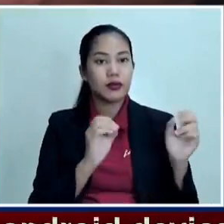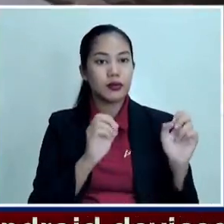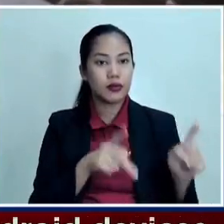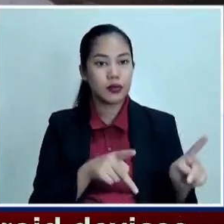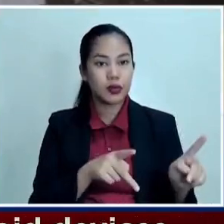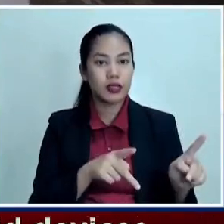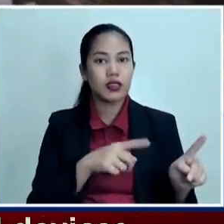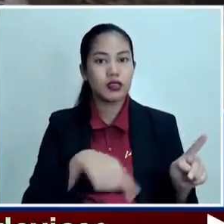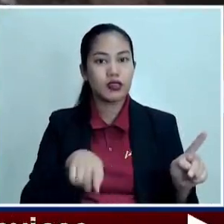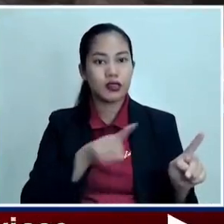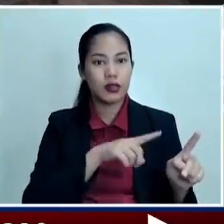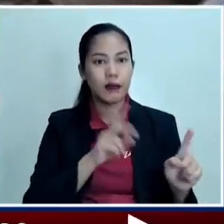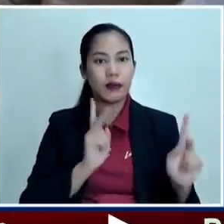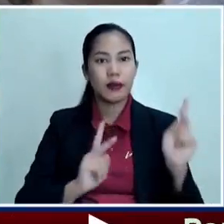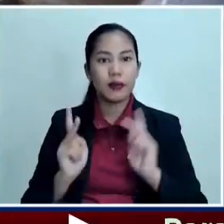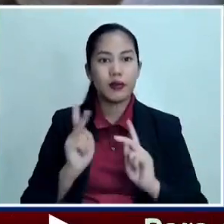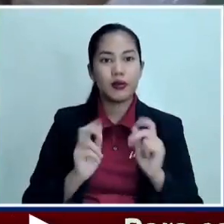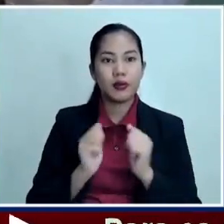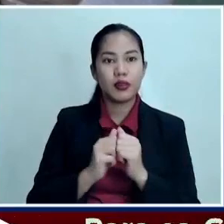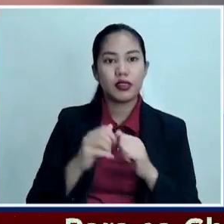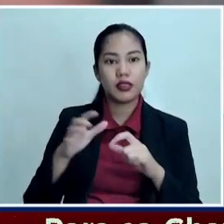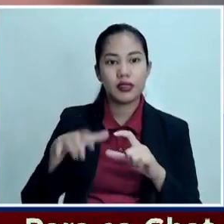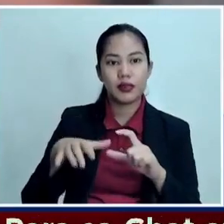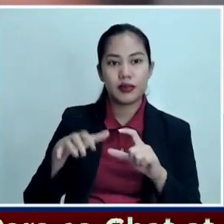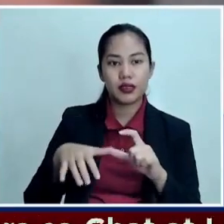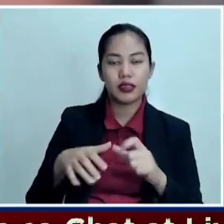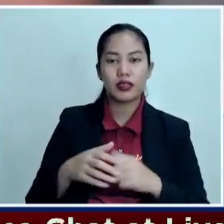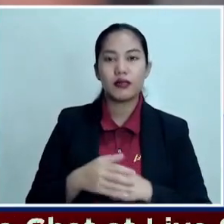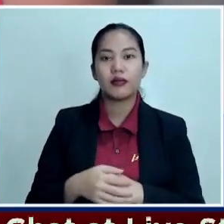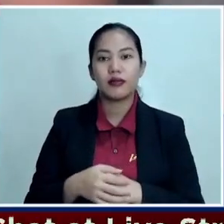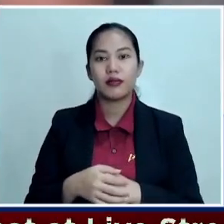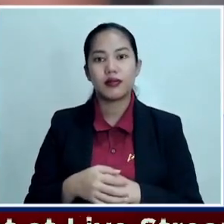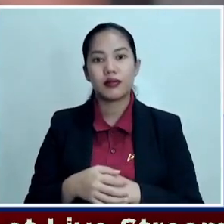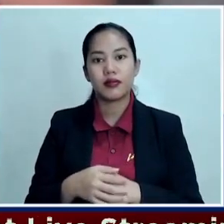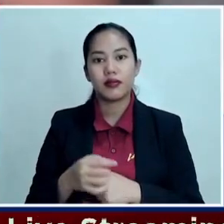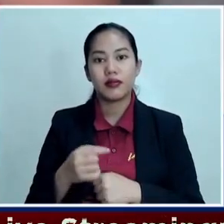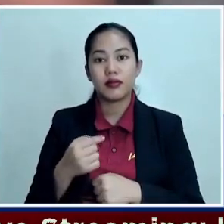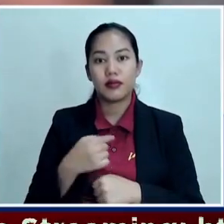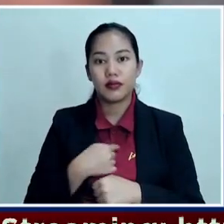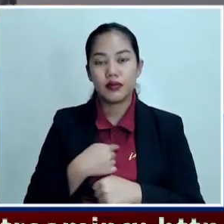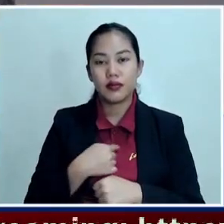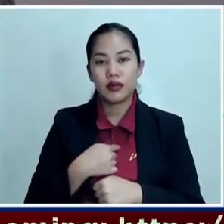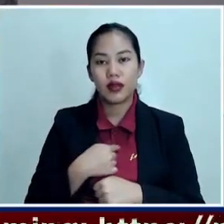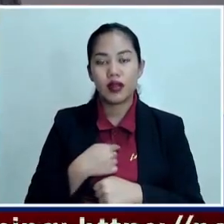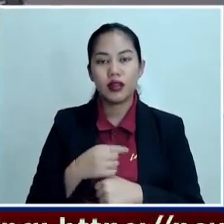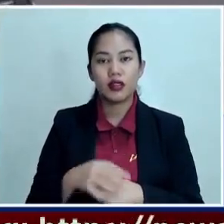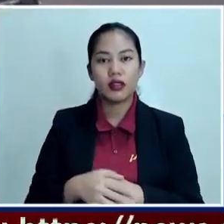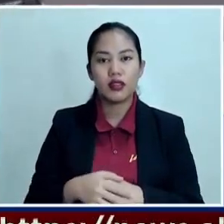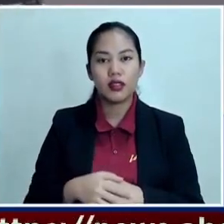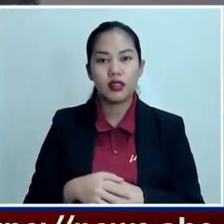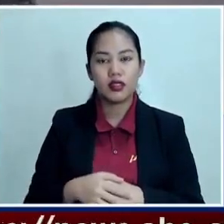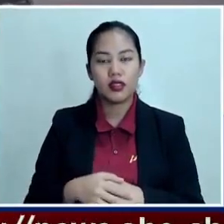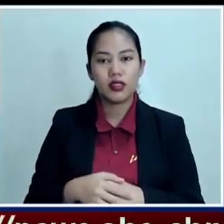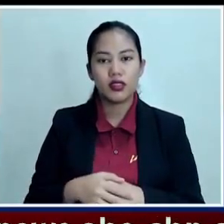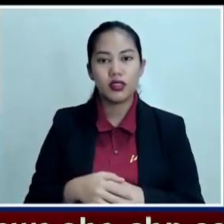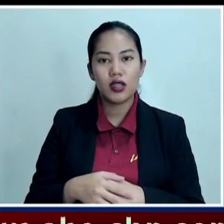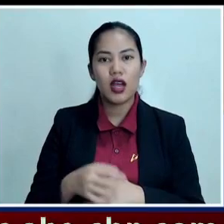nating PWD. Yung nga po sinusukota, parang unti-unti kong naramdaman na nabubuo po ulit